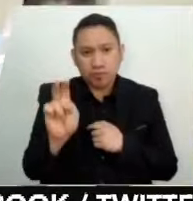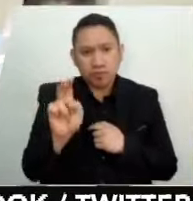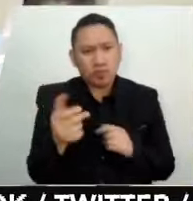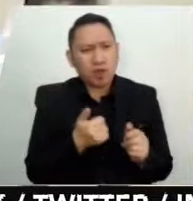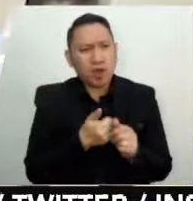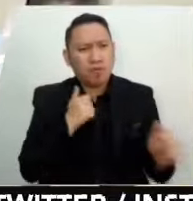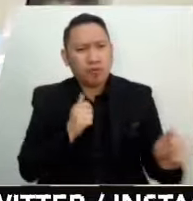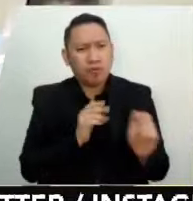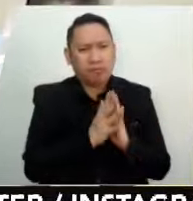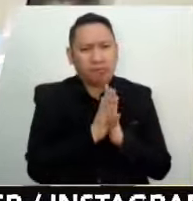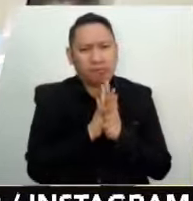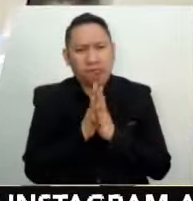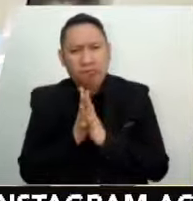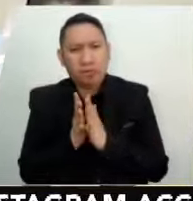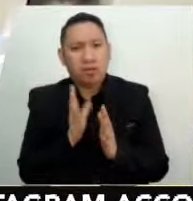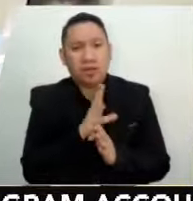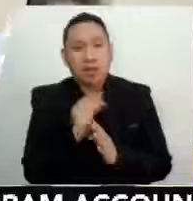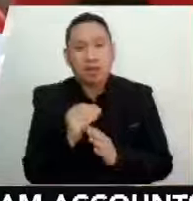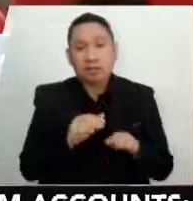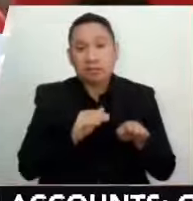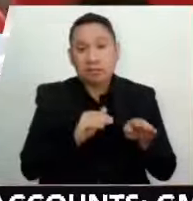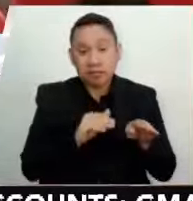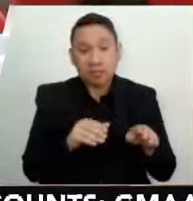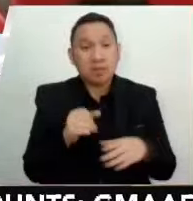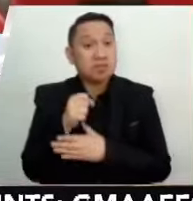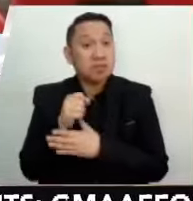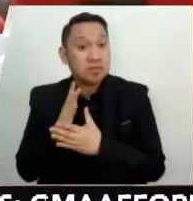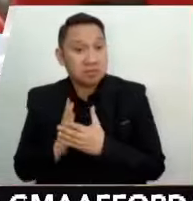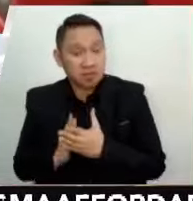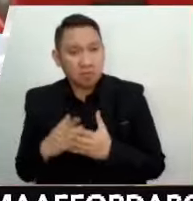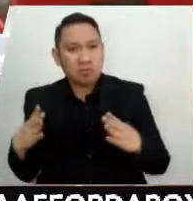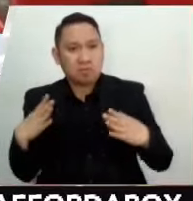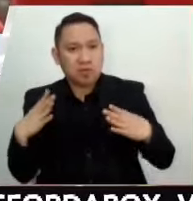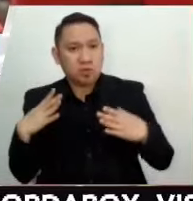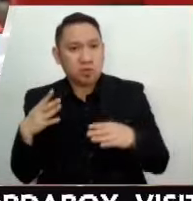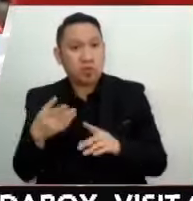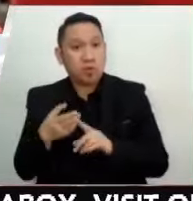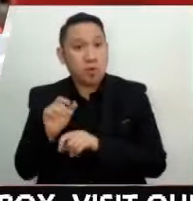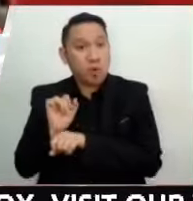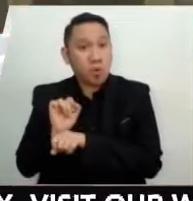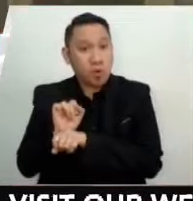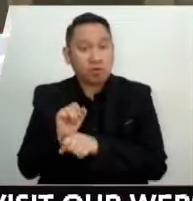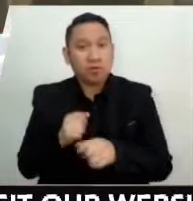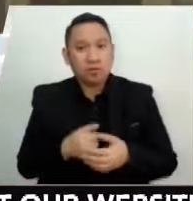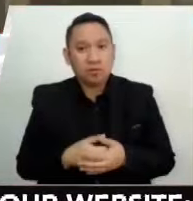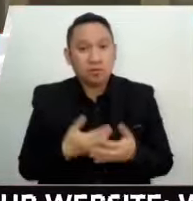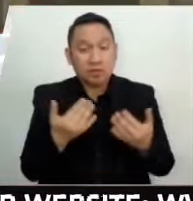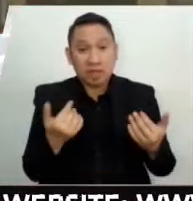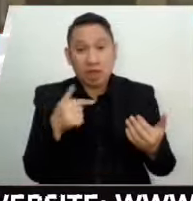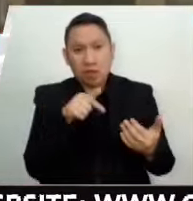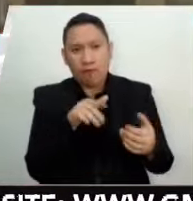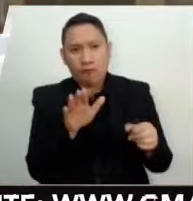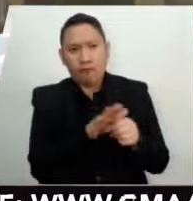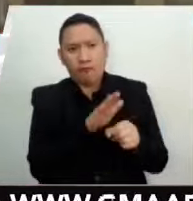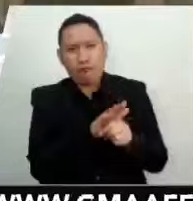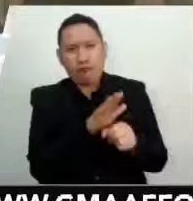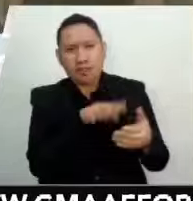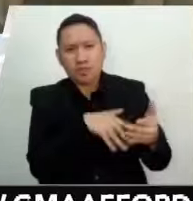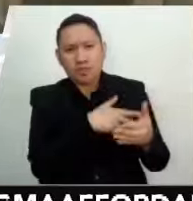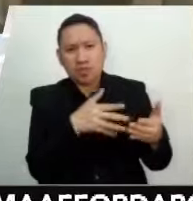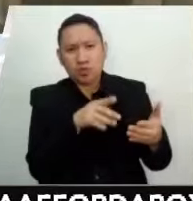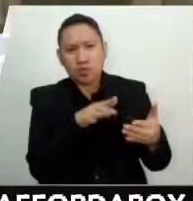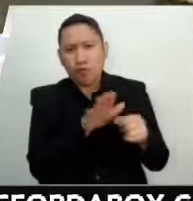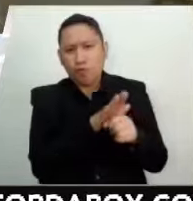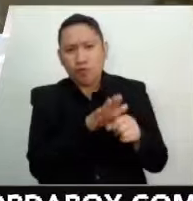mga nag-leave na rin sa kanilang mga trabaho. Sa isang bus terminal, fully booked na ang biyahe ng air-conditioned buses Padaet Camarines Norte. Hindi pa